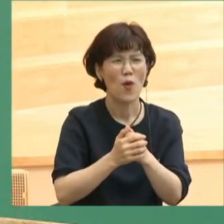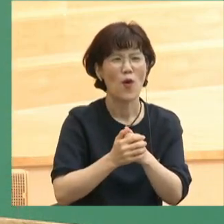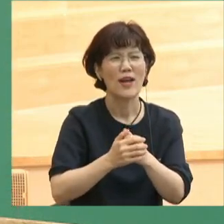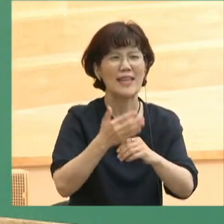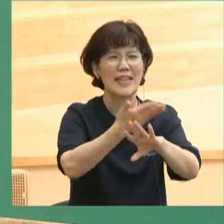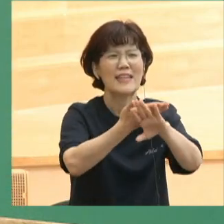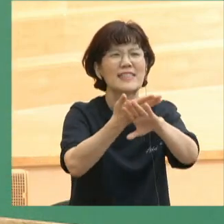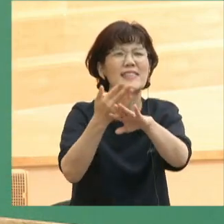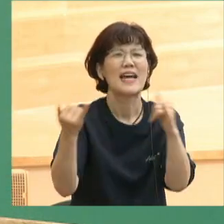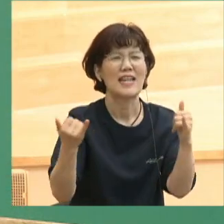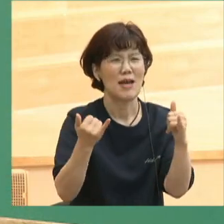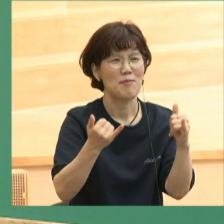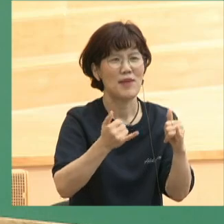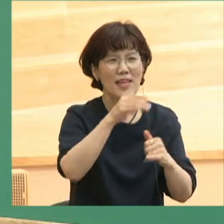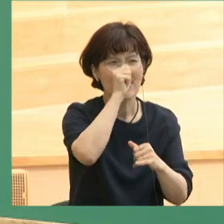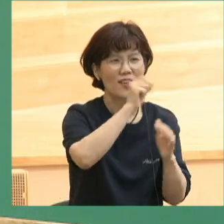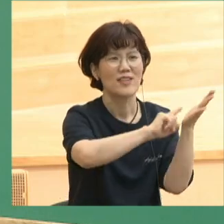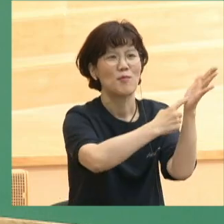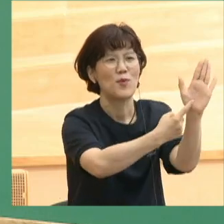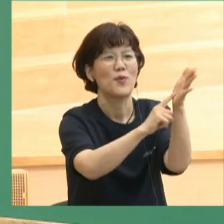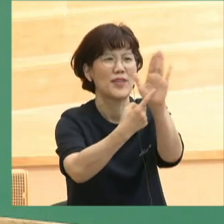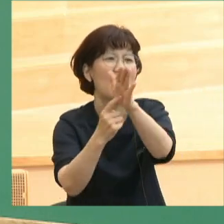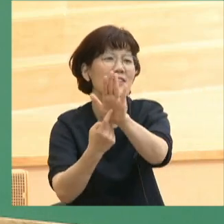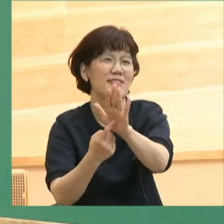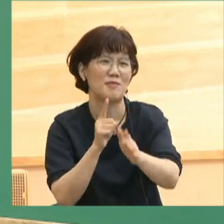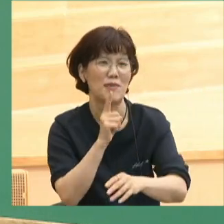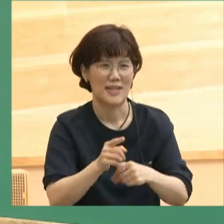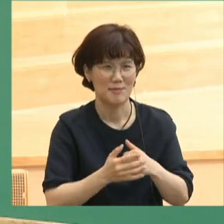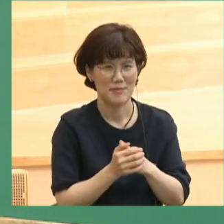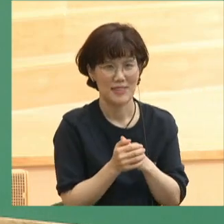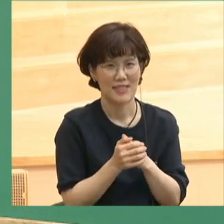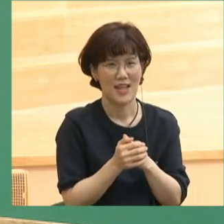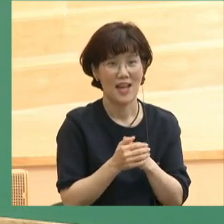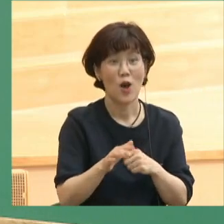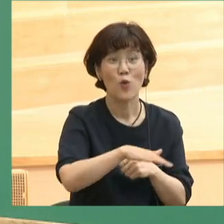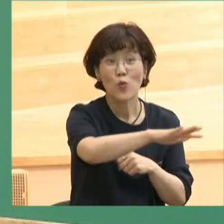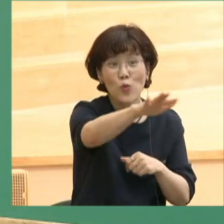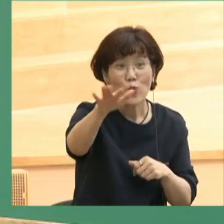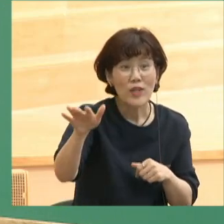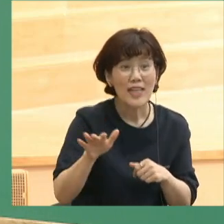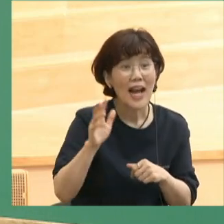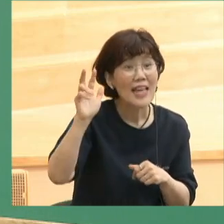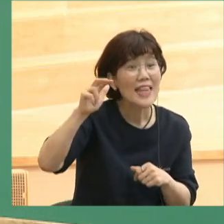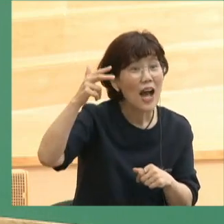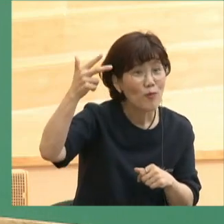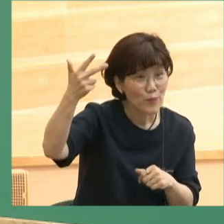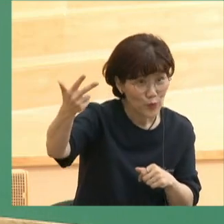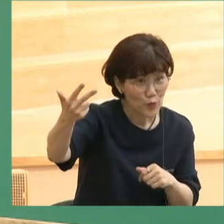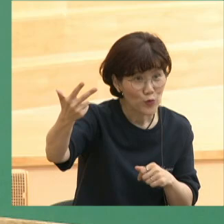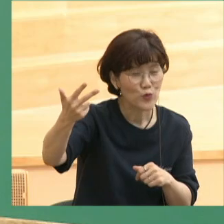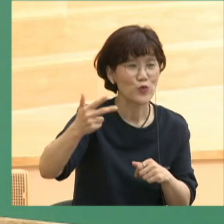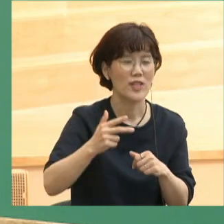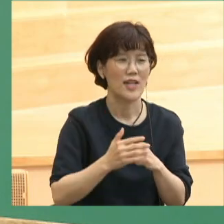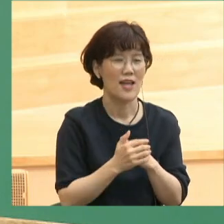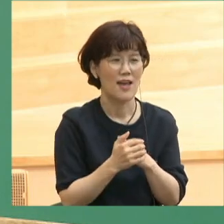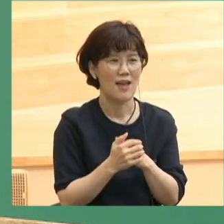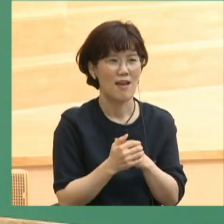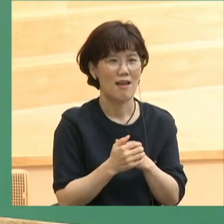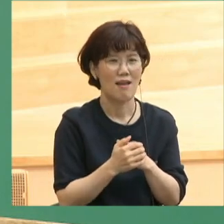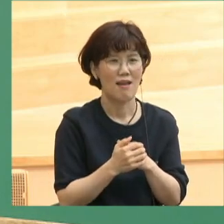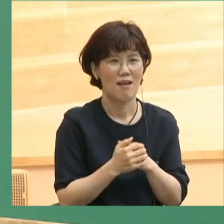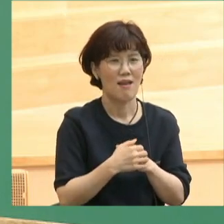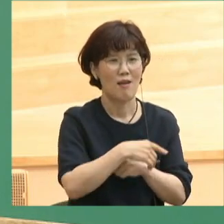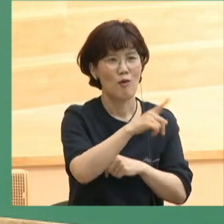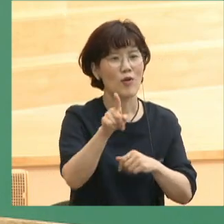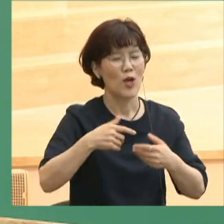드러내는 거예요. 양선. 그래서 여러분 우리가 다음 주일날 우리끼리 조용히